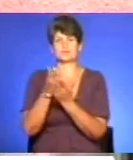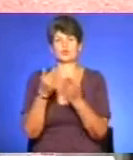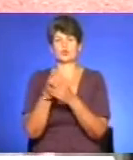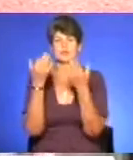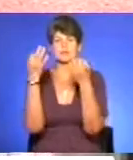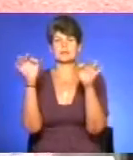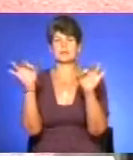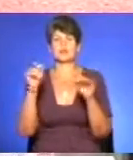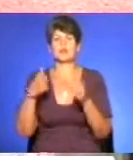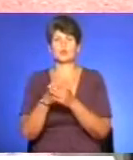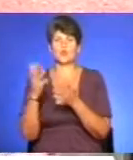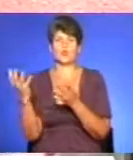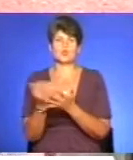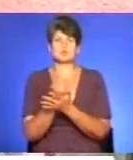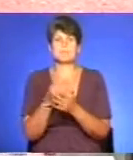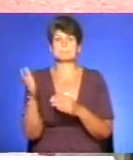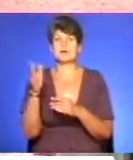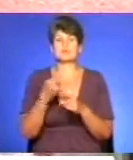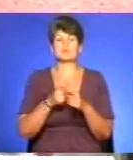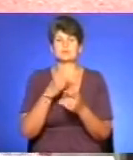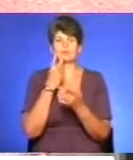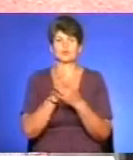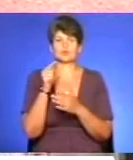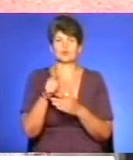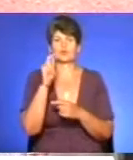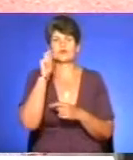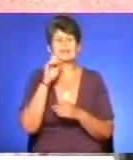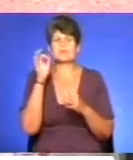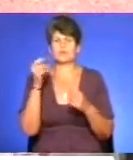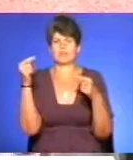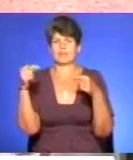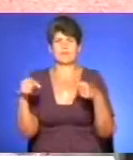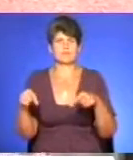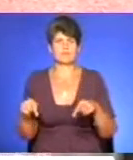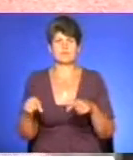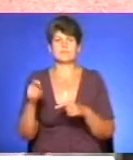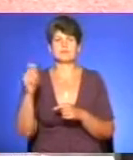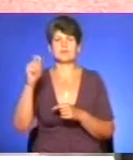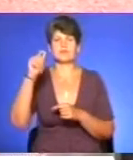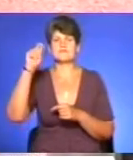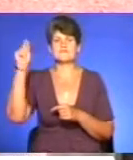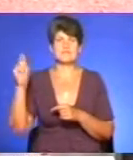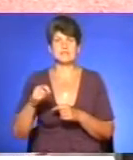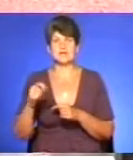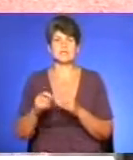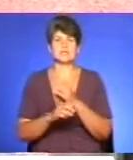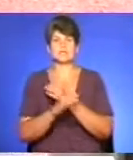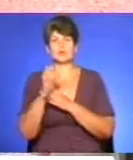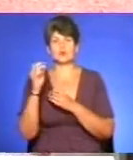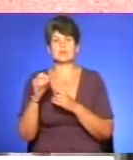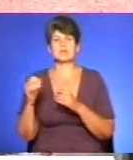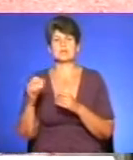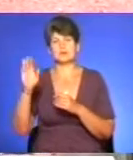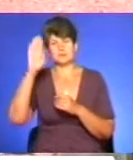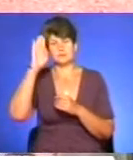Для мене прапор – це символ того, що наша Україна ніколи не впаде, що воїни на Сході йдуть під ним і захищають